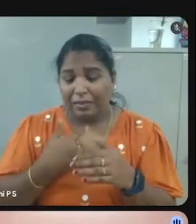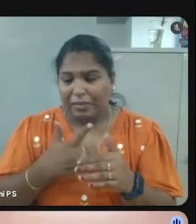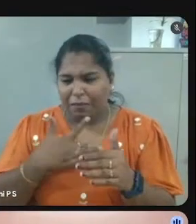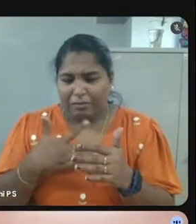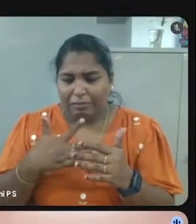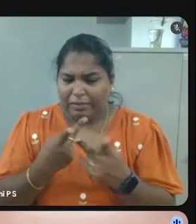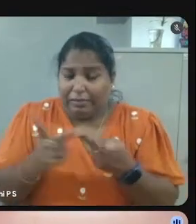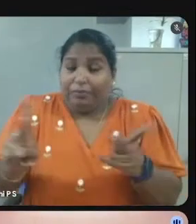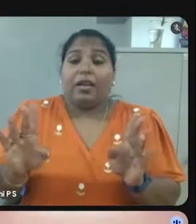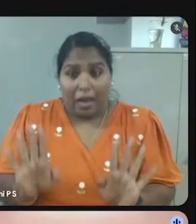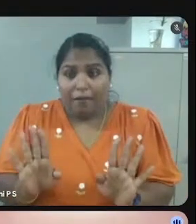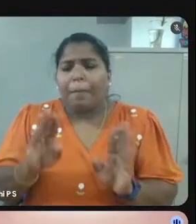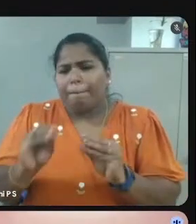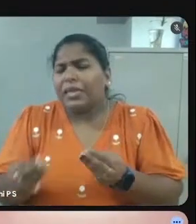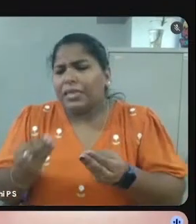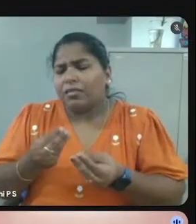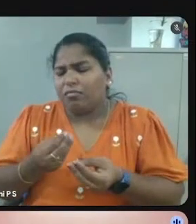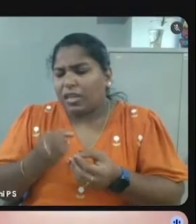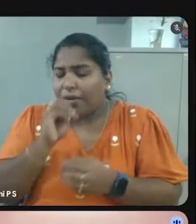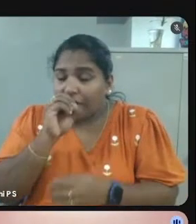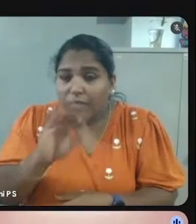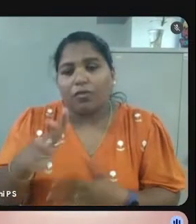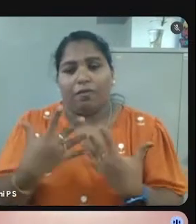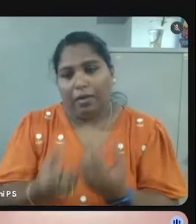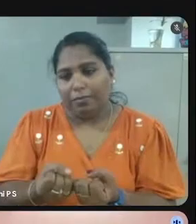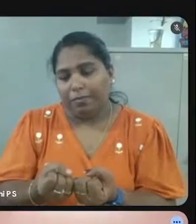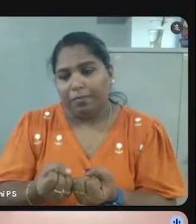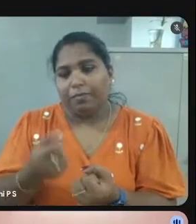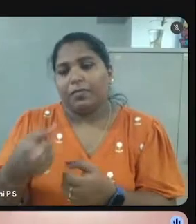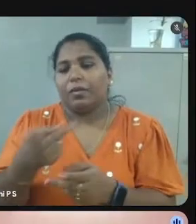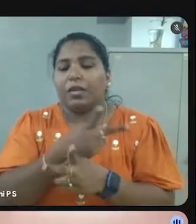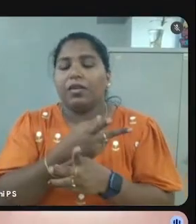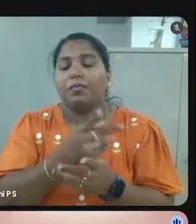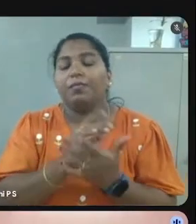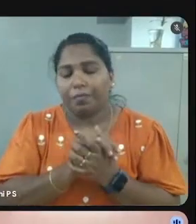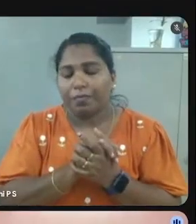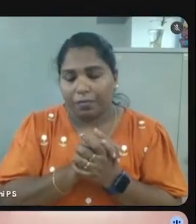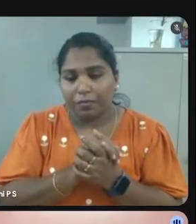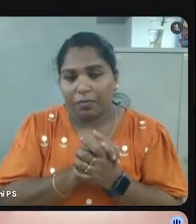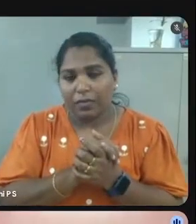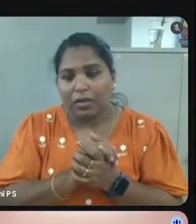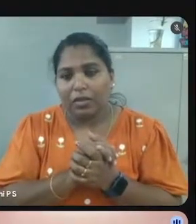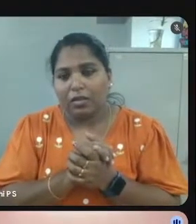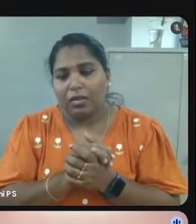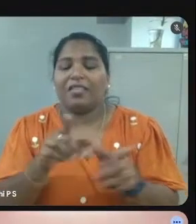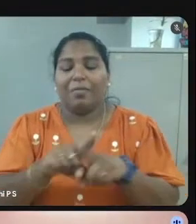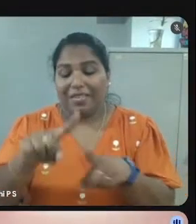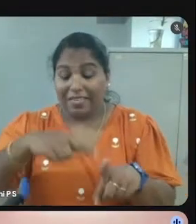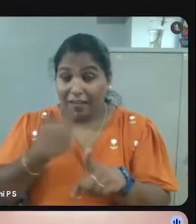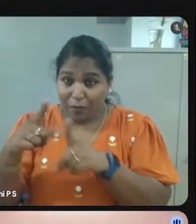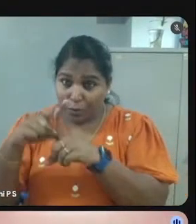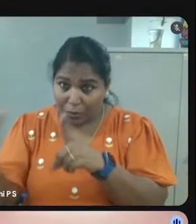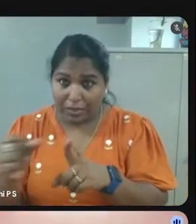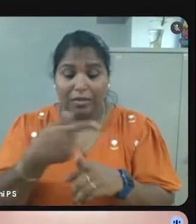പിന്നെ നോർമൽ 2 ആക്ടിവിറ്റിയാണ്, സോഷ്യൽ സെക്ഷൽ ആക്ടിവിറ്റിയും പിന്നെ തമ്മിൽ ചെയ്യുന്ന സോളിറ്ററി ആക്ടിവിറ്റിയും. അപ്പൊ